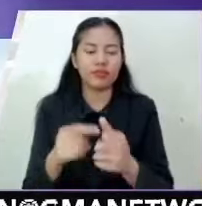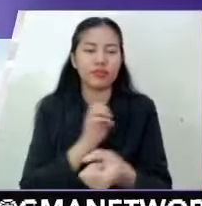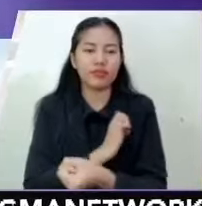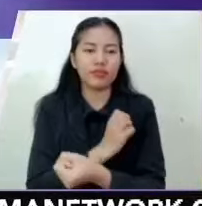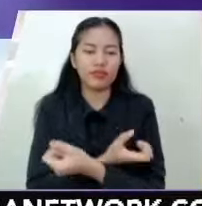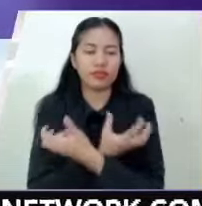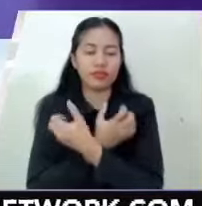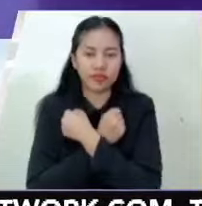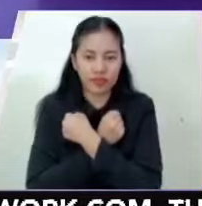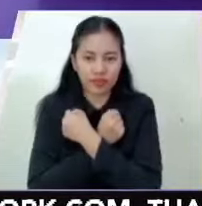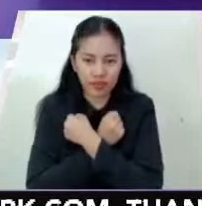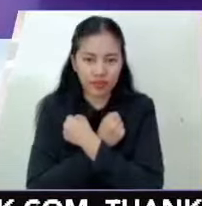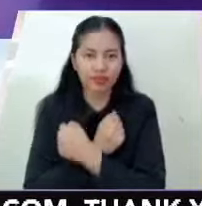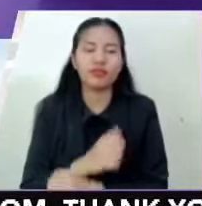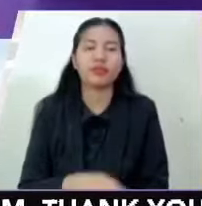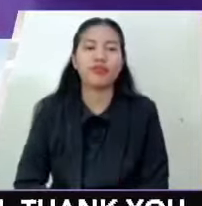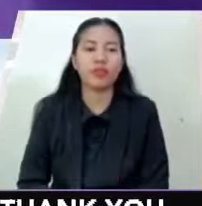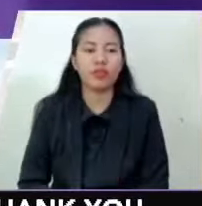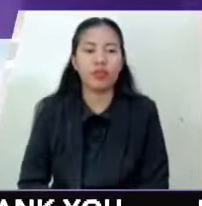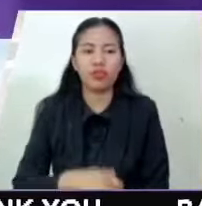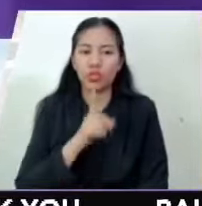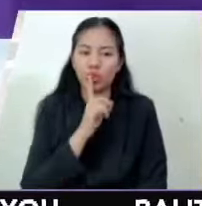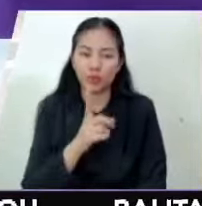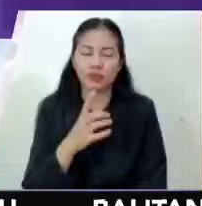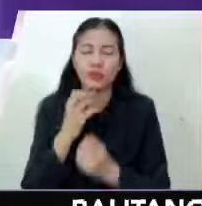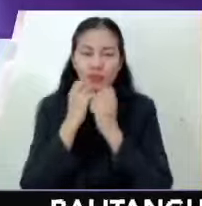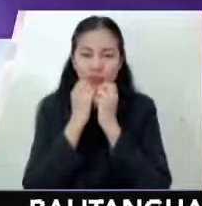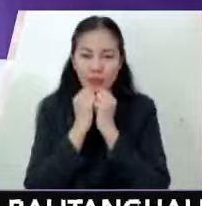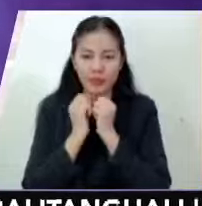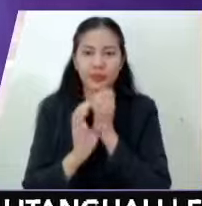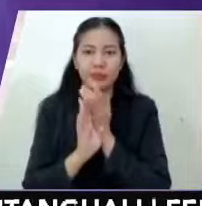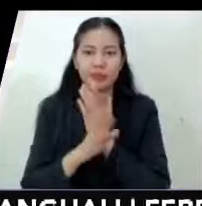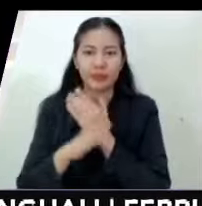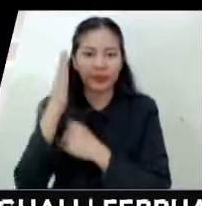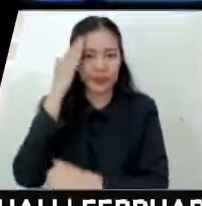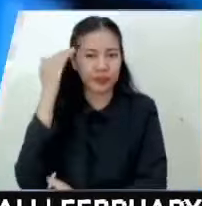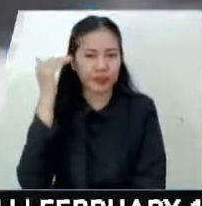na tiyak niyang babaunin pabalik sa South Korea.